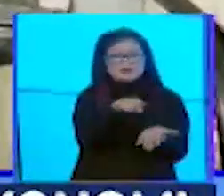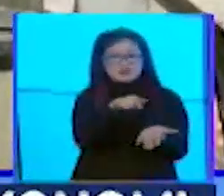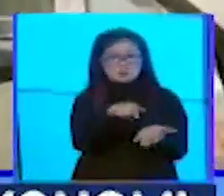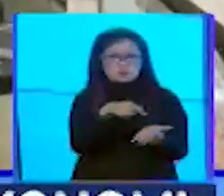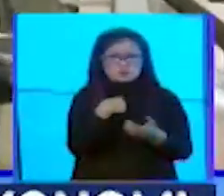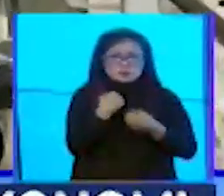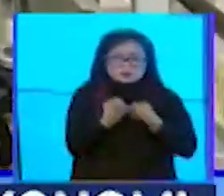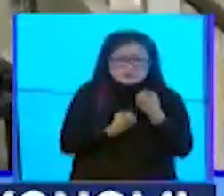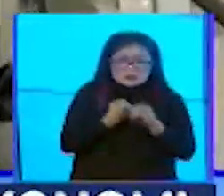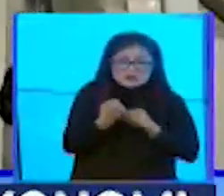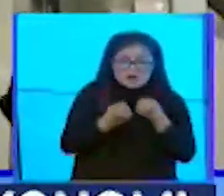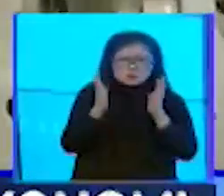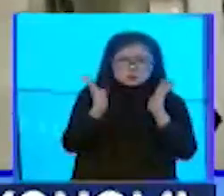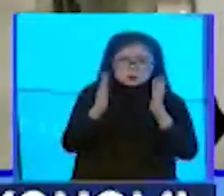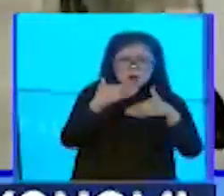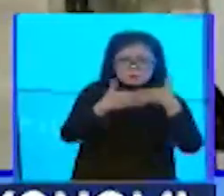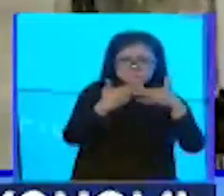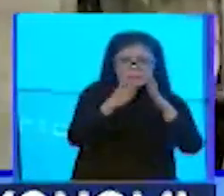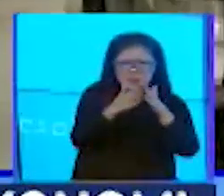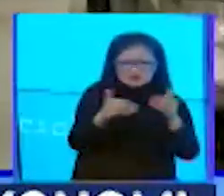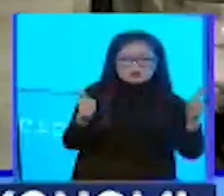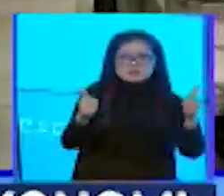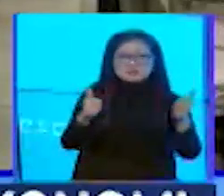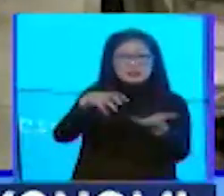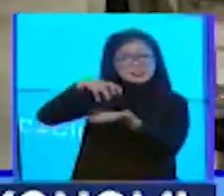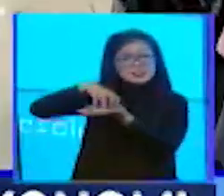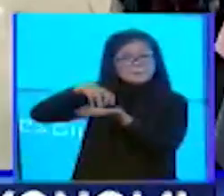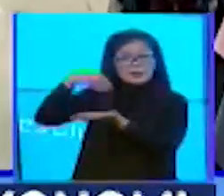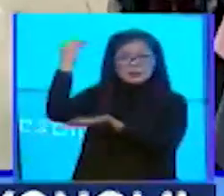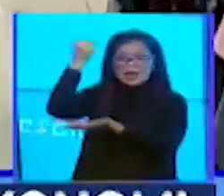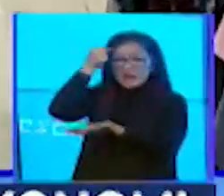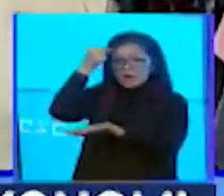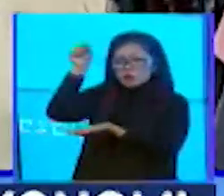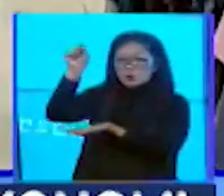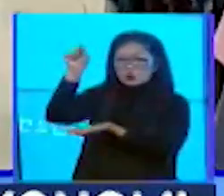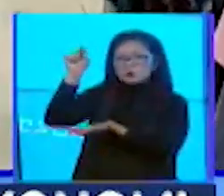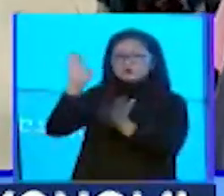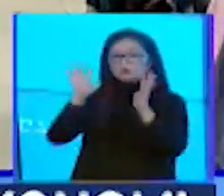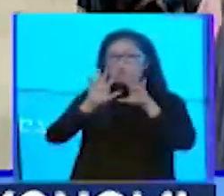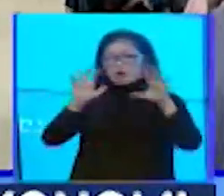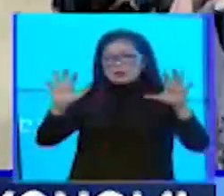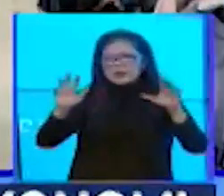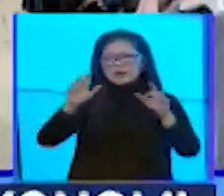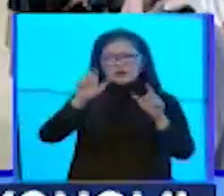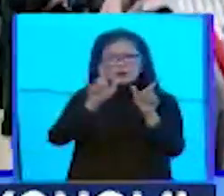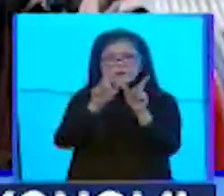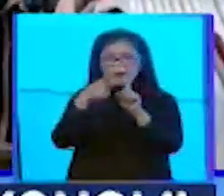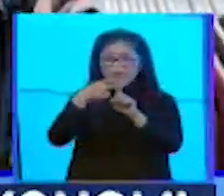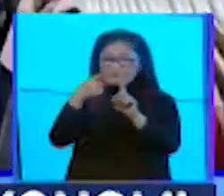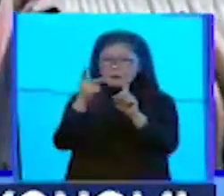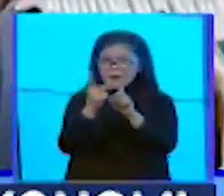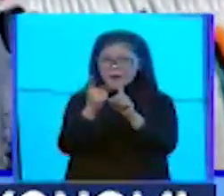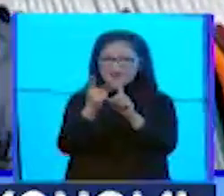secara signifikan. Kemudian juga perkantoran sekarang ini kan masih banyak yang WFH 100% ya, pemerintah masih belum